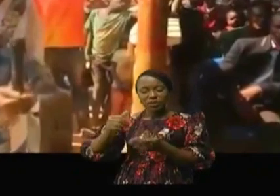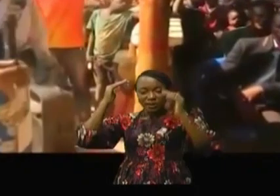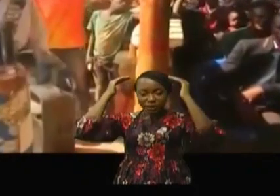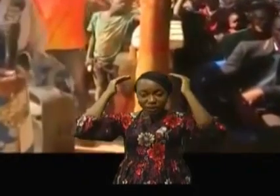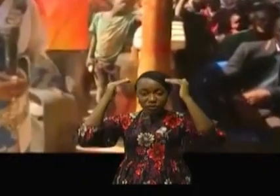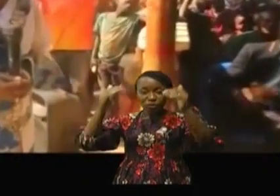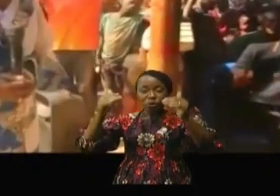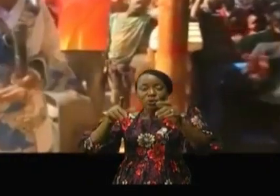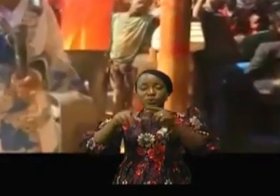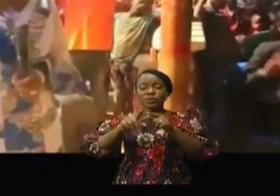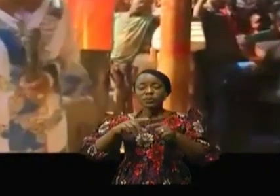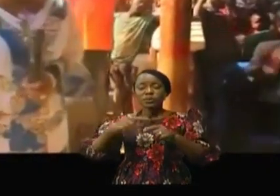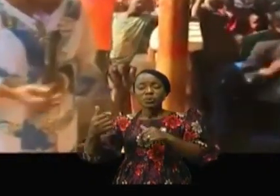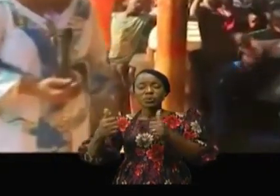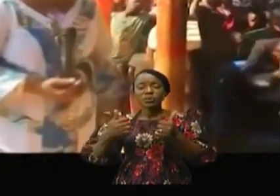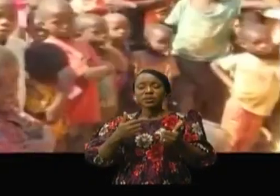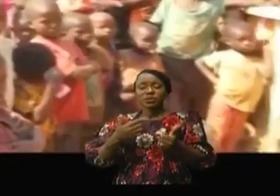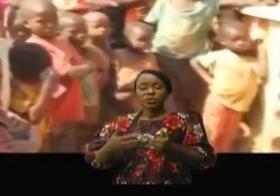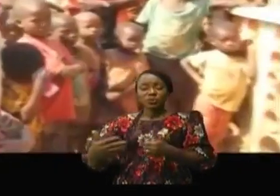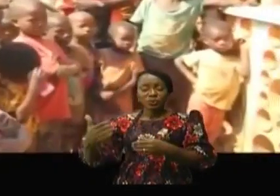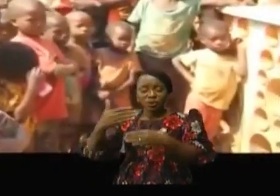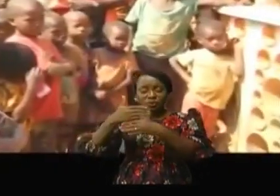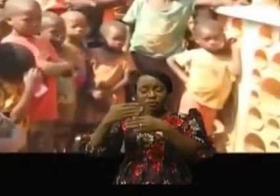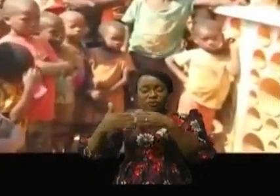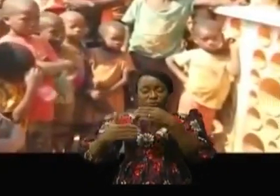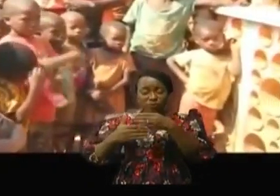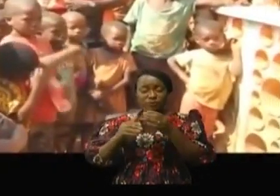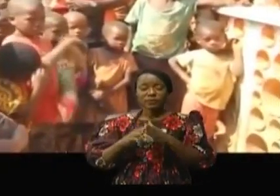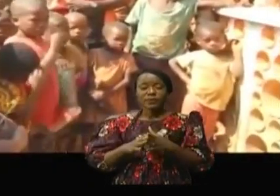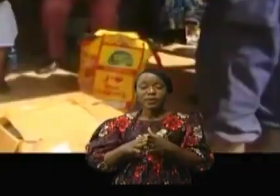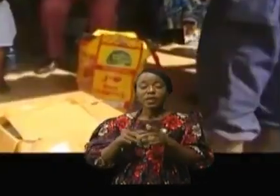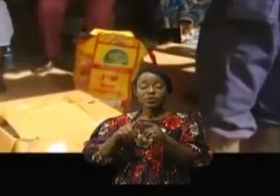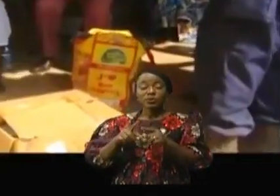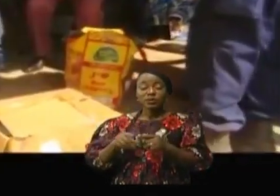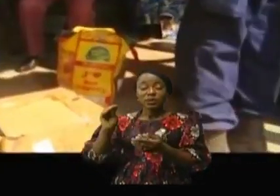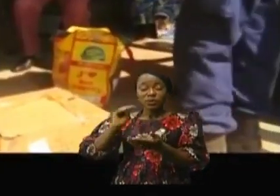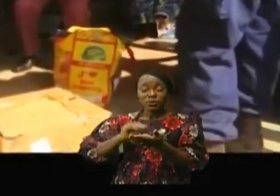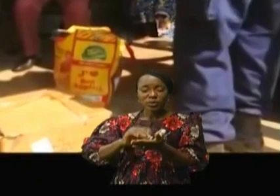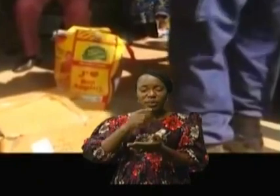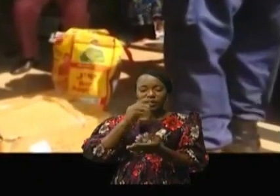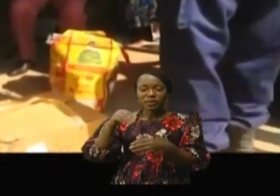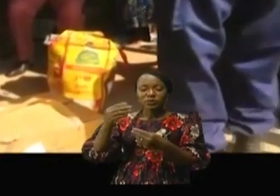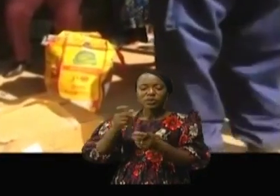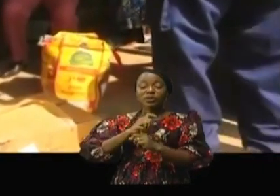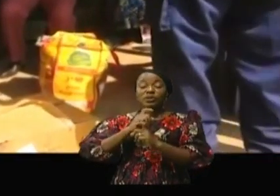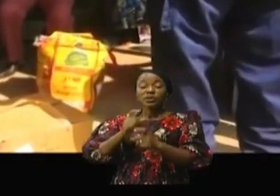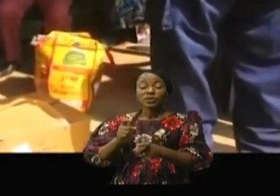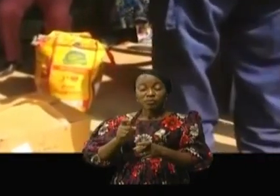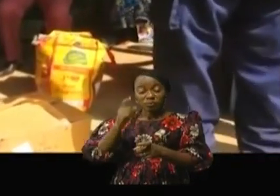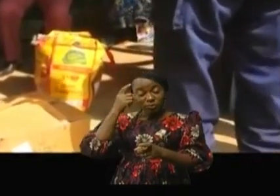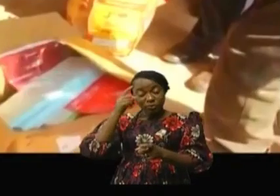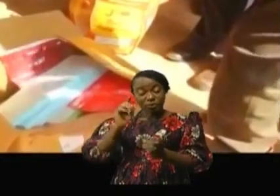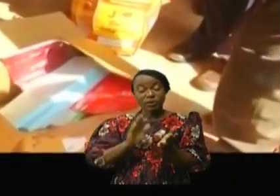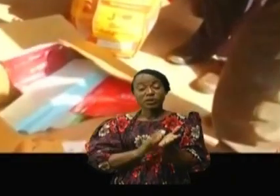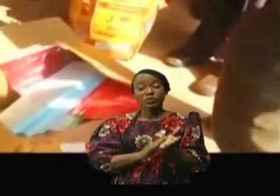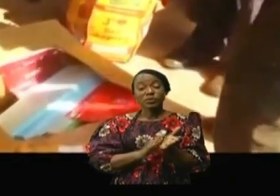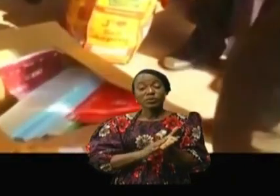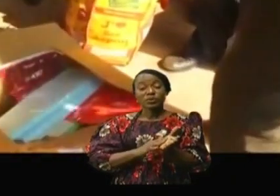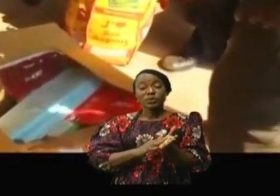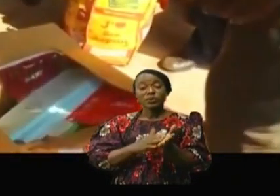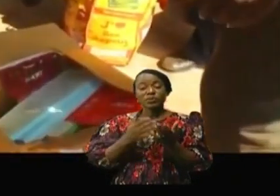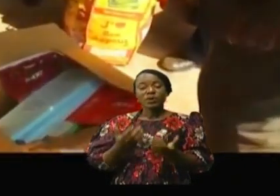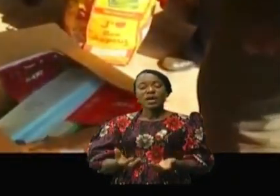et bien d'autres matériaux de construction. À cet appui vient s'ajouter un don des fournitures scolaires pour alléger les